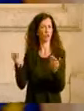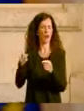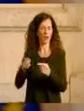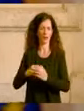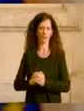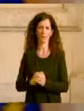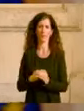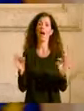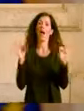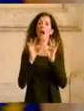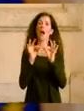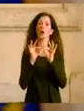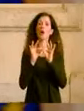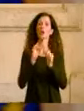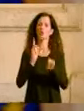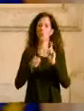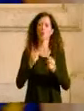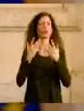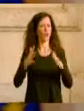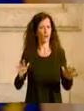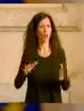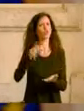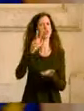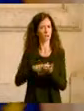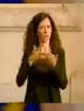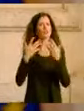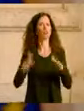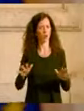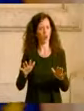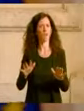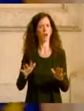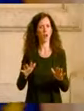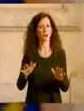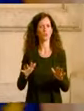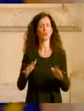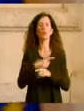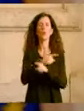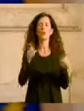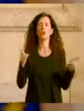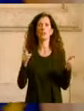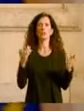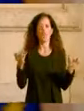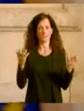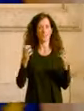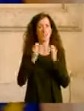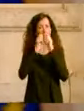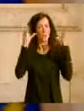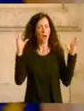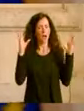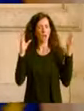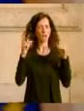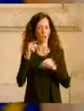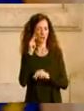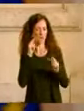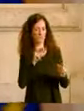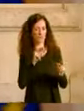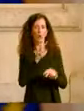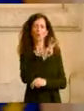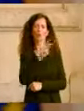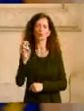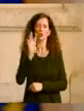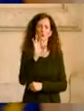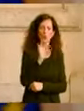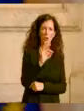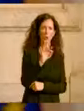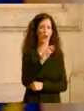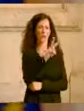L'accordo politico è stato fatto, la deliberazione c'è stata, ma potete immaginare che soltanto per rivedere quei